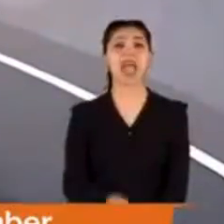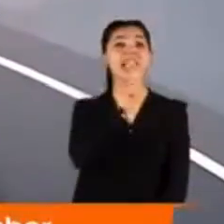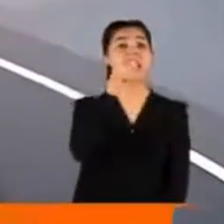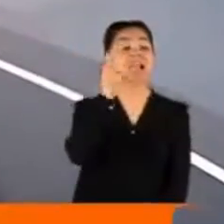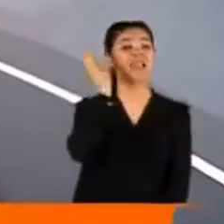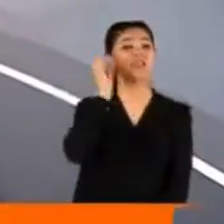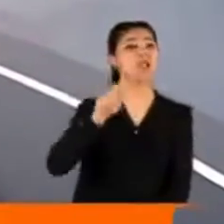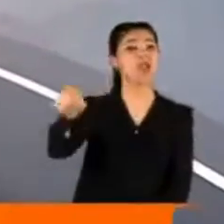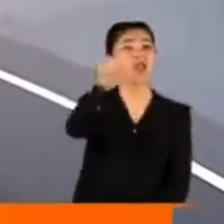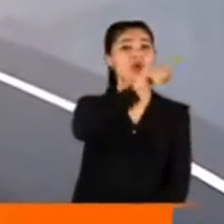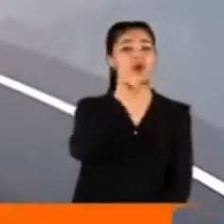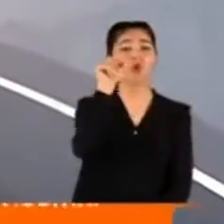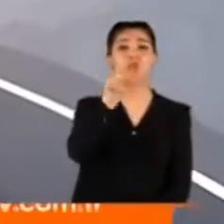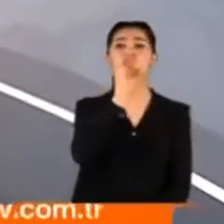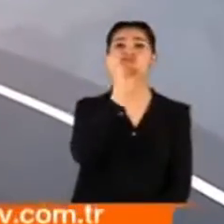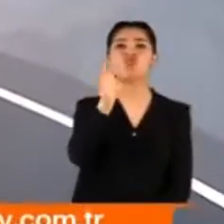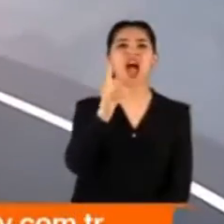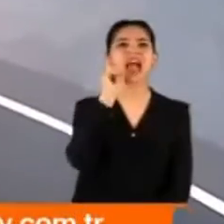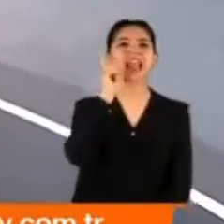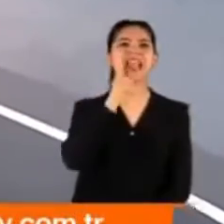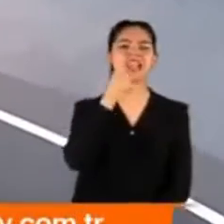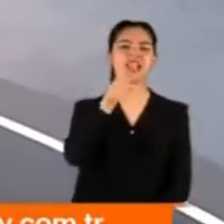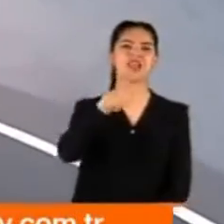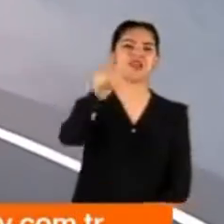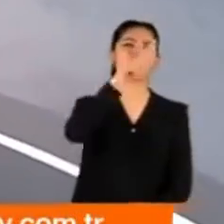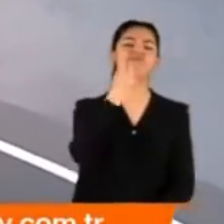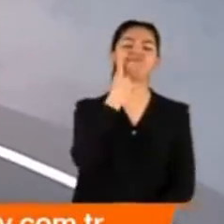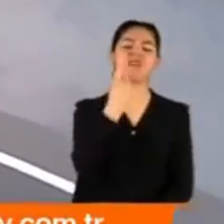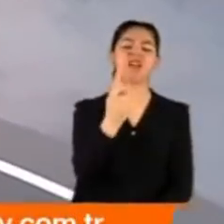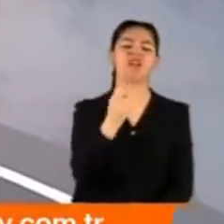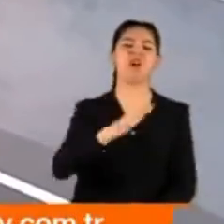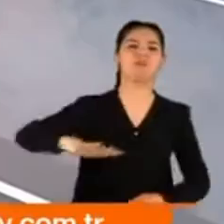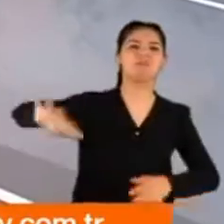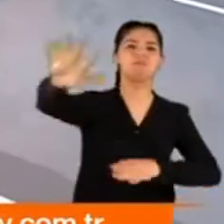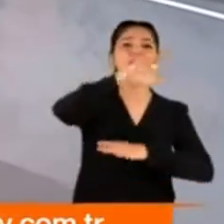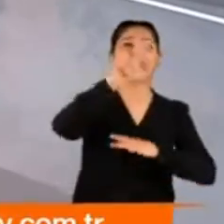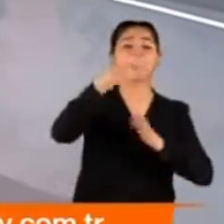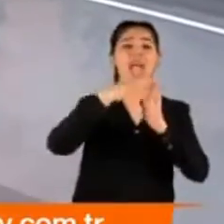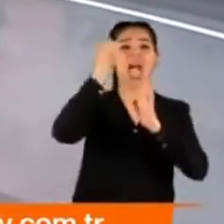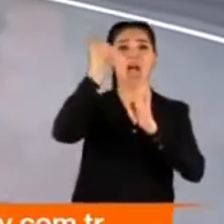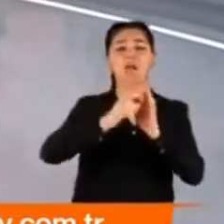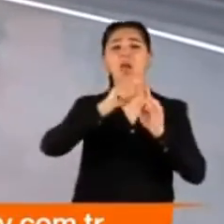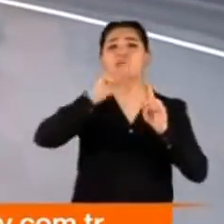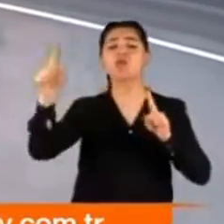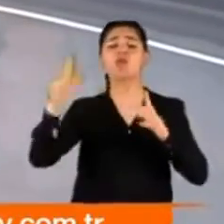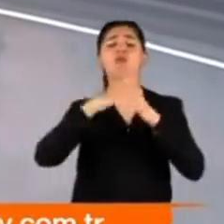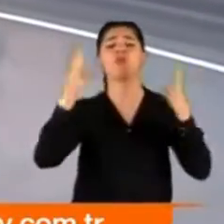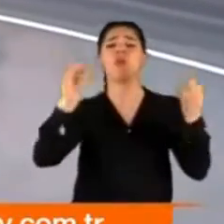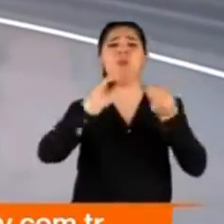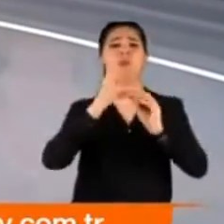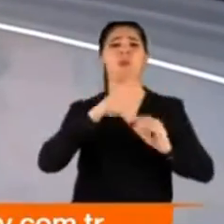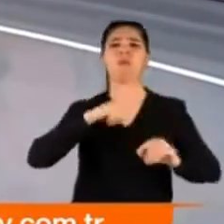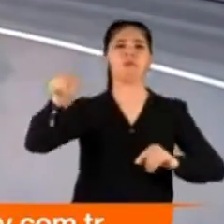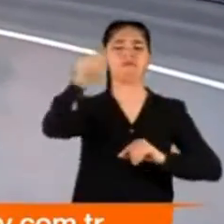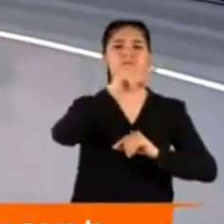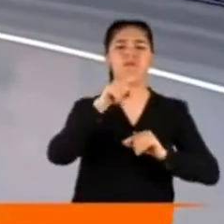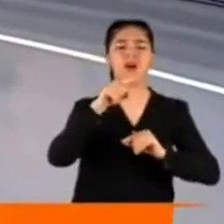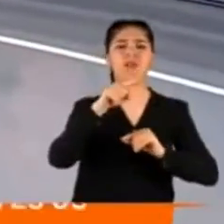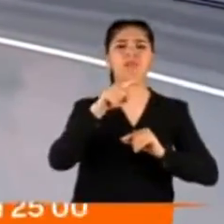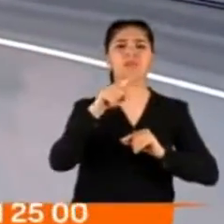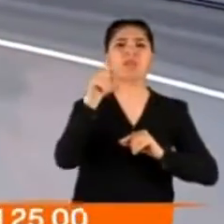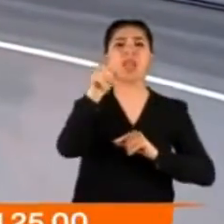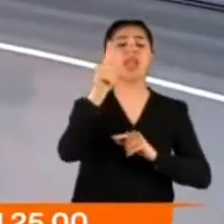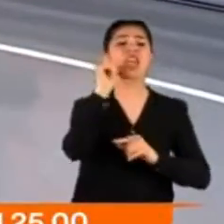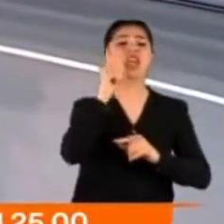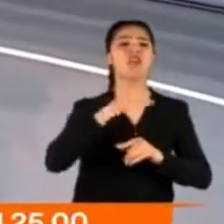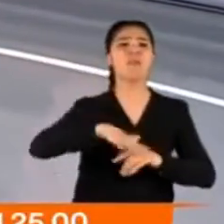sesimizi duyun bu Çağrı İşitme engellilere ait onlar tam kapanma sürecinde büyük bir sıkıntıyla karşı karşıya Çünkü